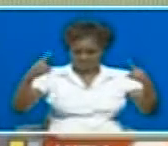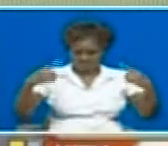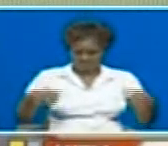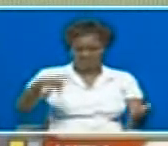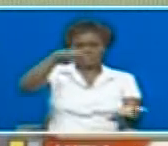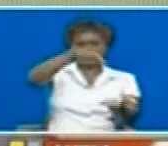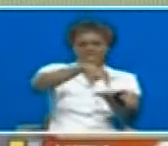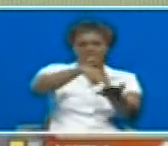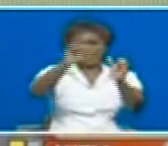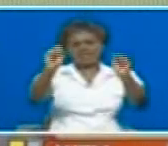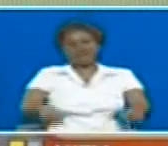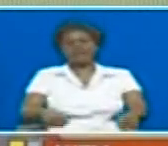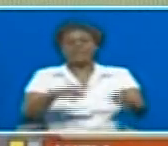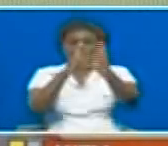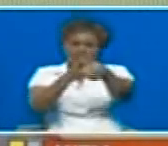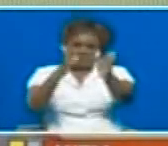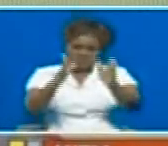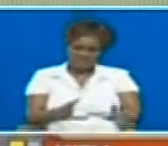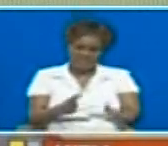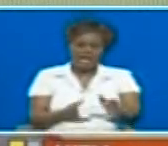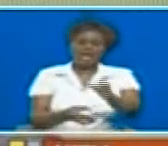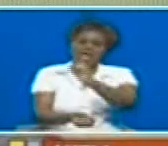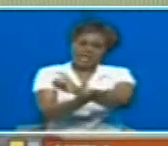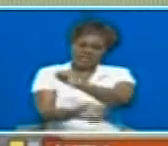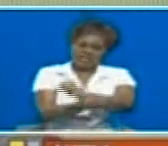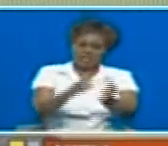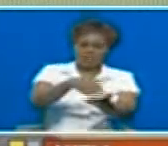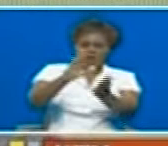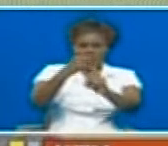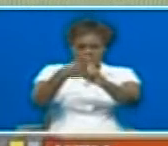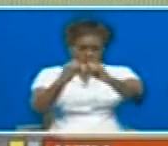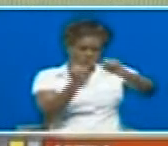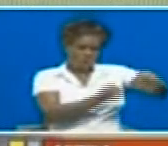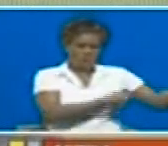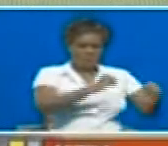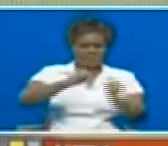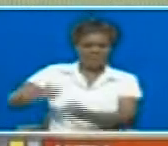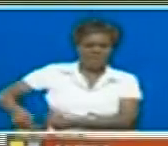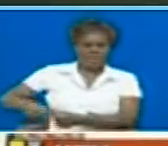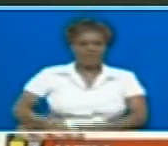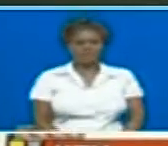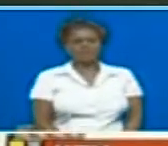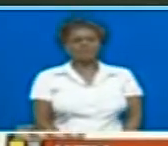ambao wamepata kibali hicho. Mwanahabari Victor Ogalle na taarifa zaidi kutoka Homabay.